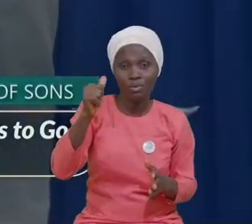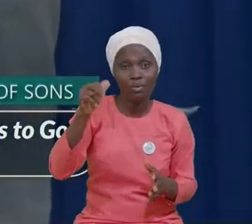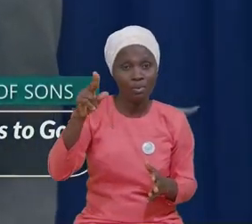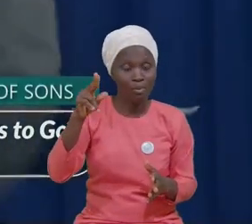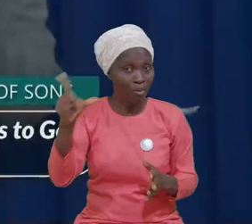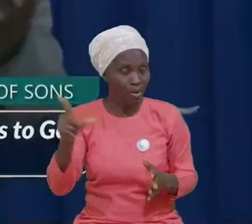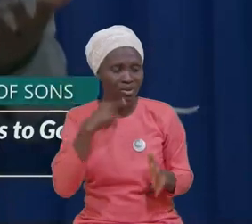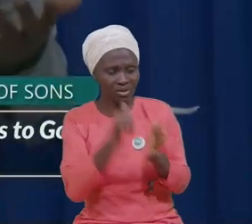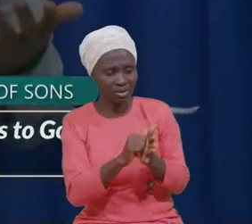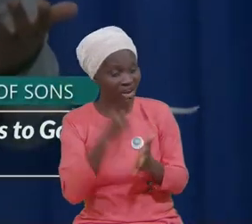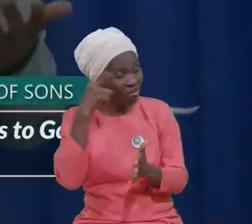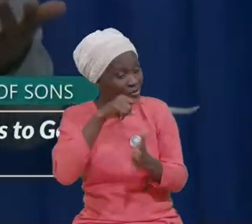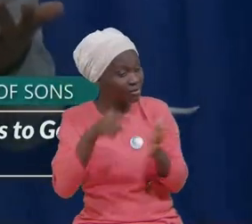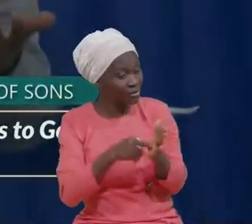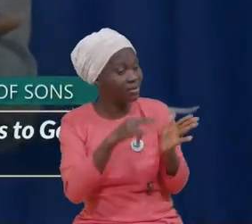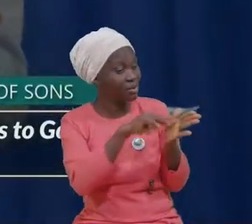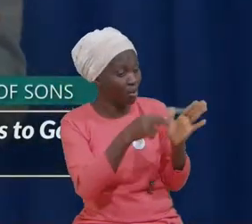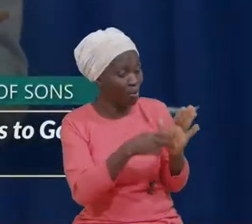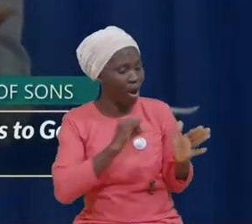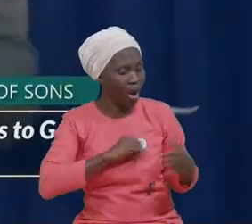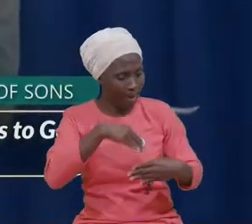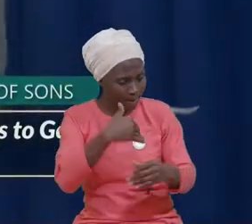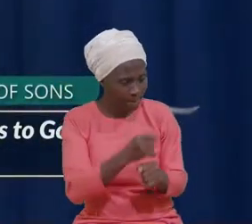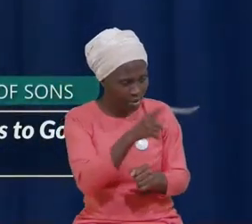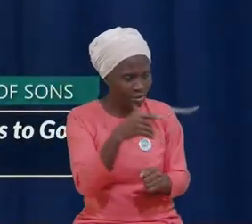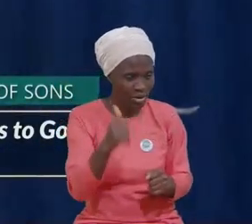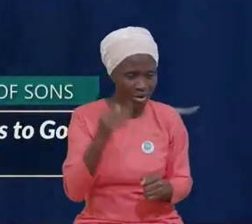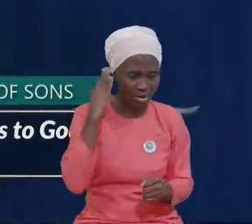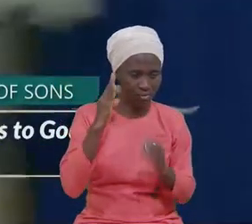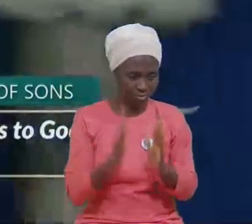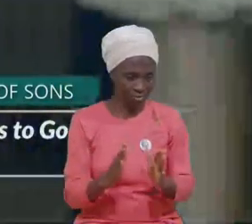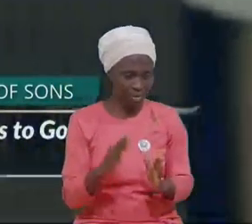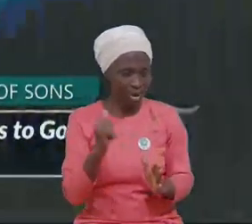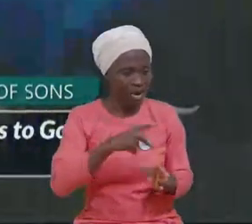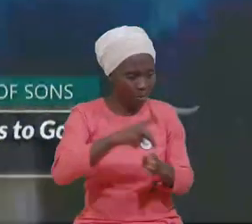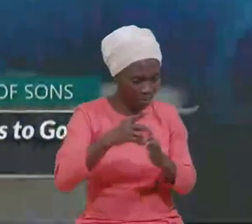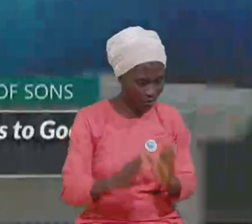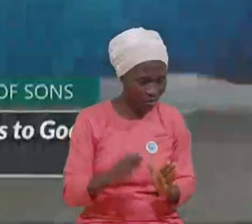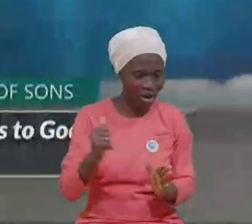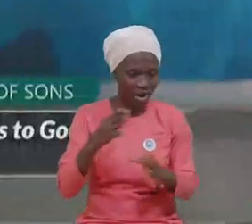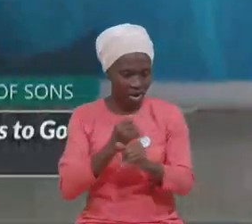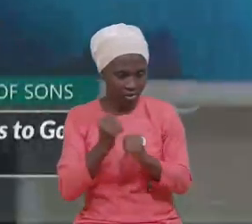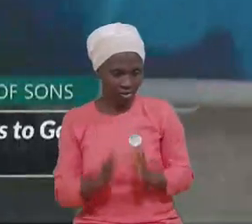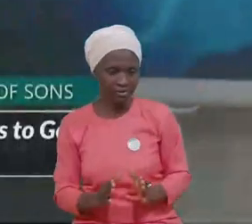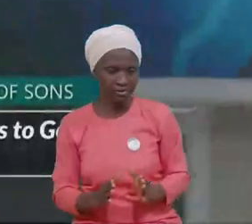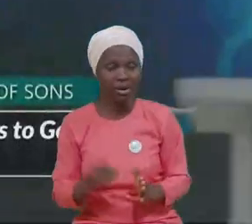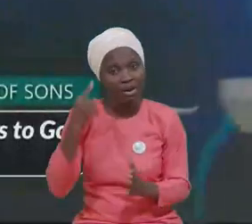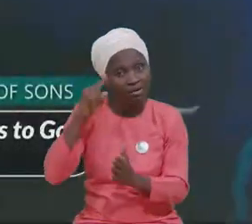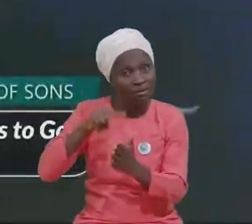ton objectif que j'ai fait de toi ministre. J'ai fait de toi un professionnel. C'est pour ça que j'ai fait de toi un réalisateur. C'est pour cet